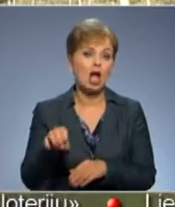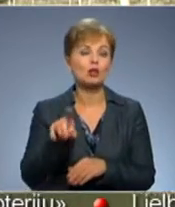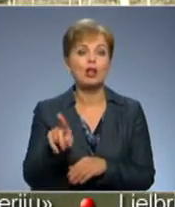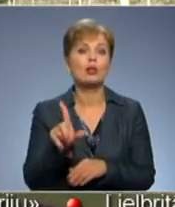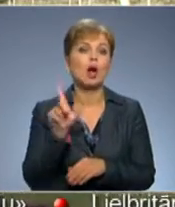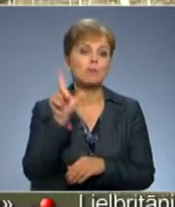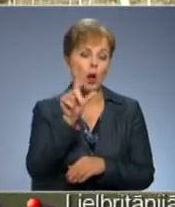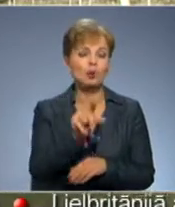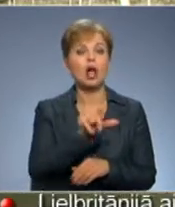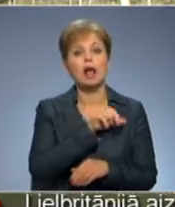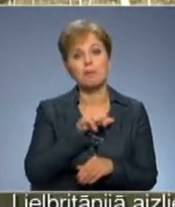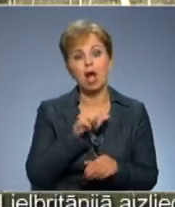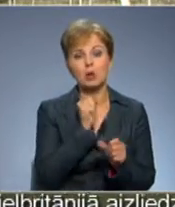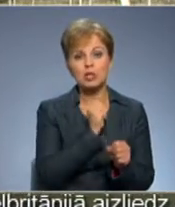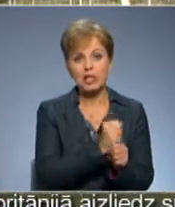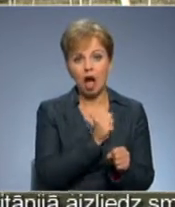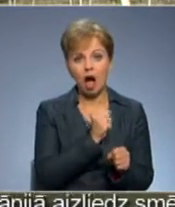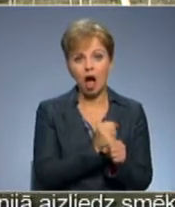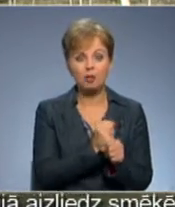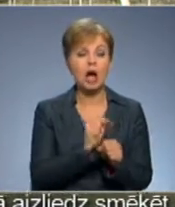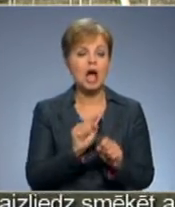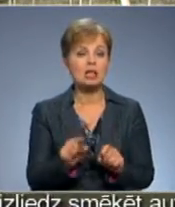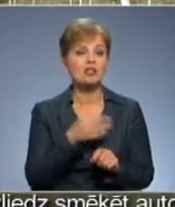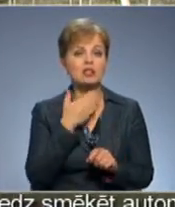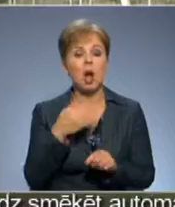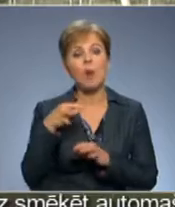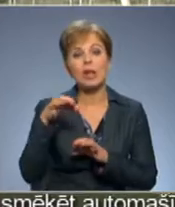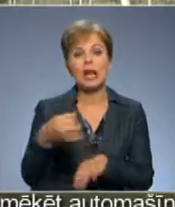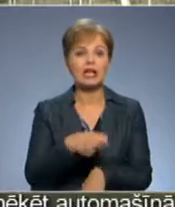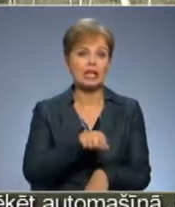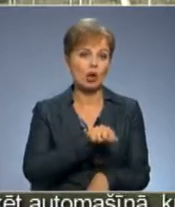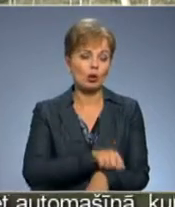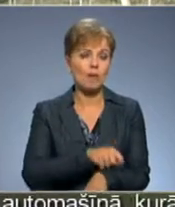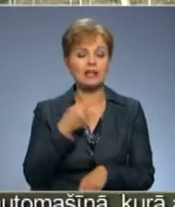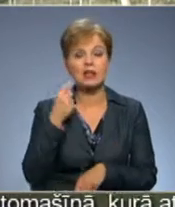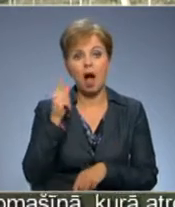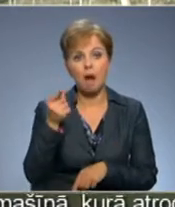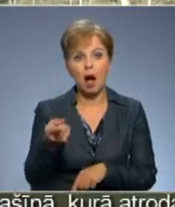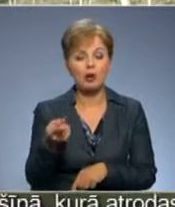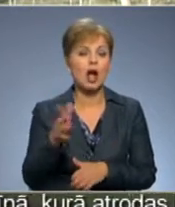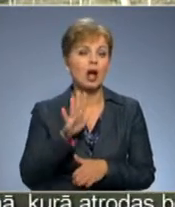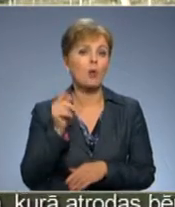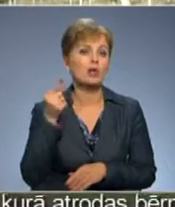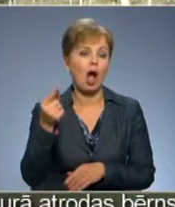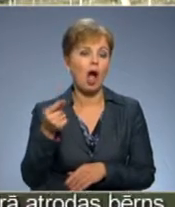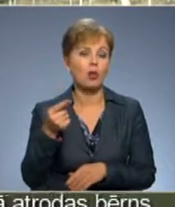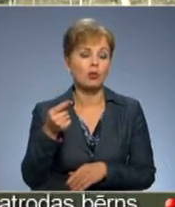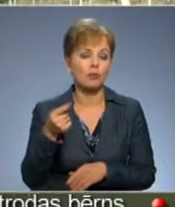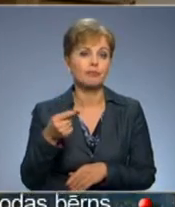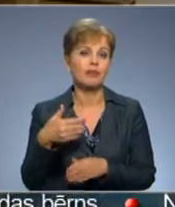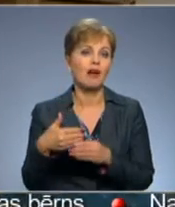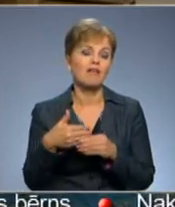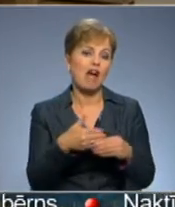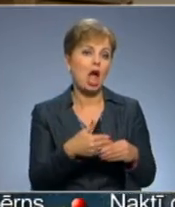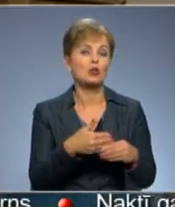brauc tālāk uz darbu. Tie nav lieki kilometri, kas ir jāmēro kaut kur tālāk vedot bērnu uz